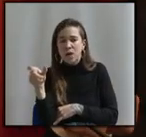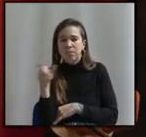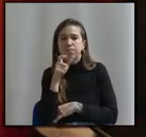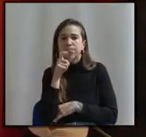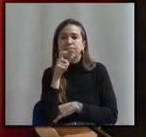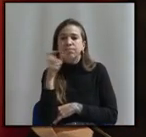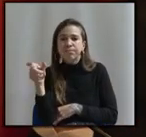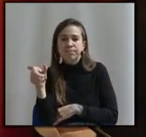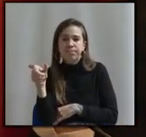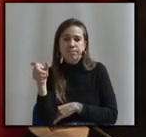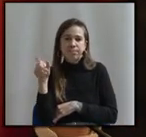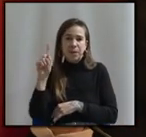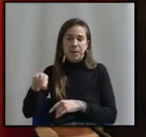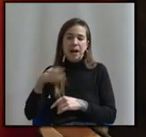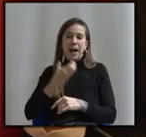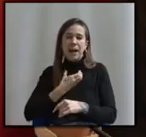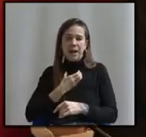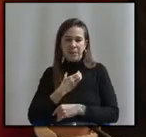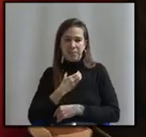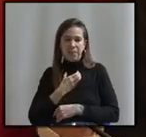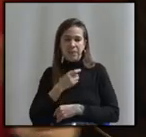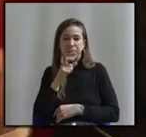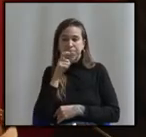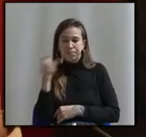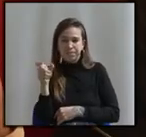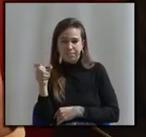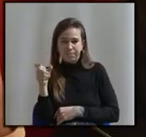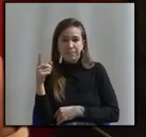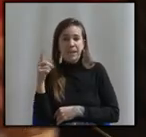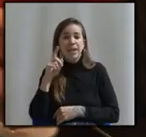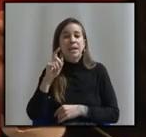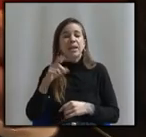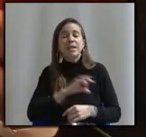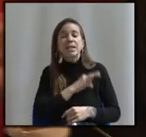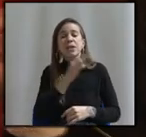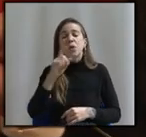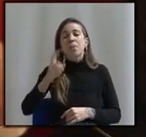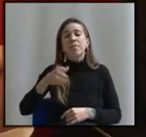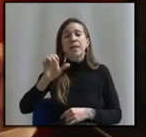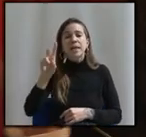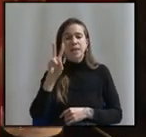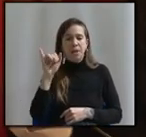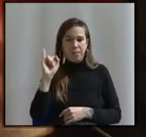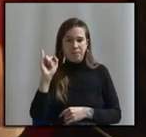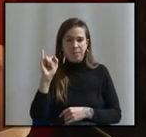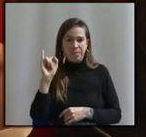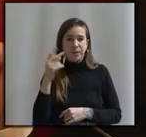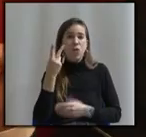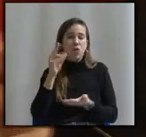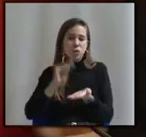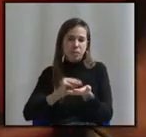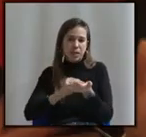d'aquell consistori, en aquells moments de Convergència i Unió, que era el senyor Xavi Solà. El va tractar d'imbècil 2